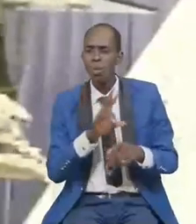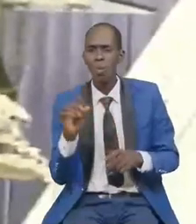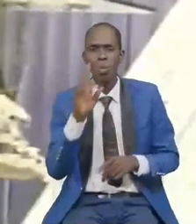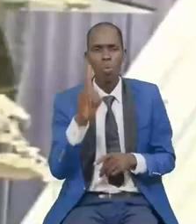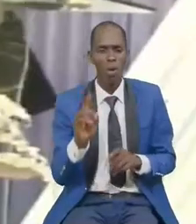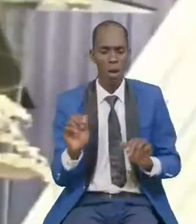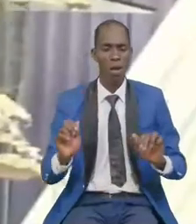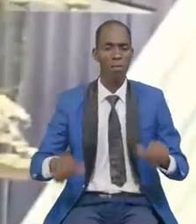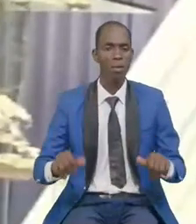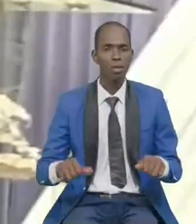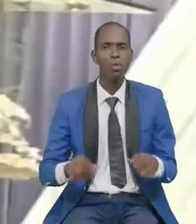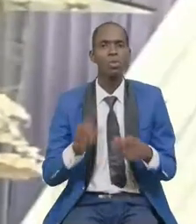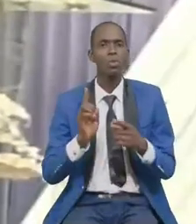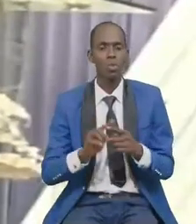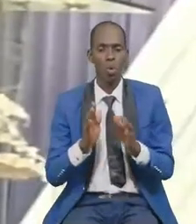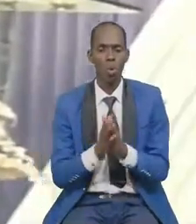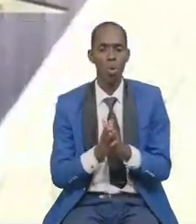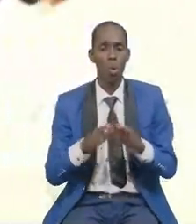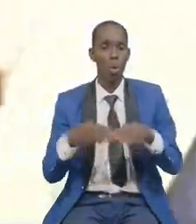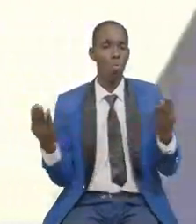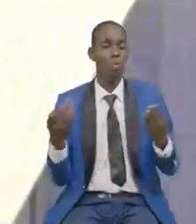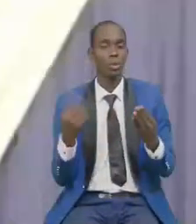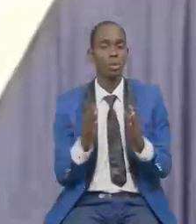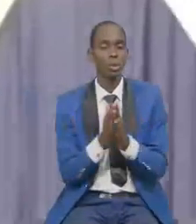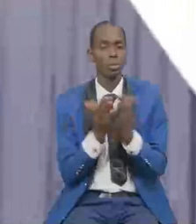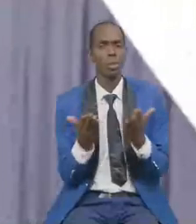disponible pour ouvrir le livre.